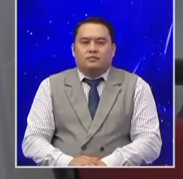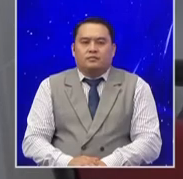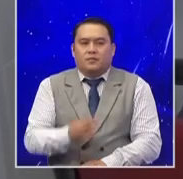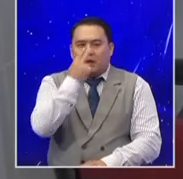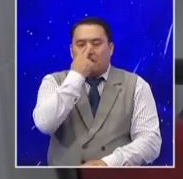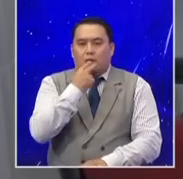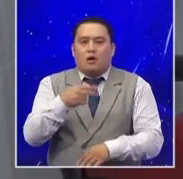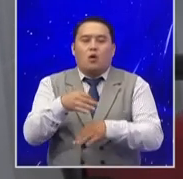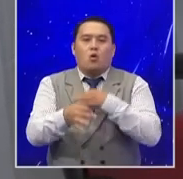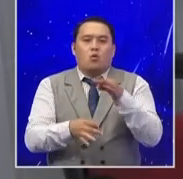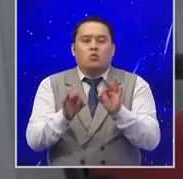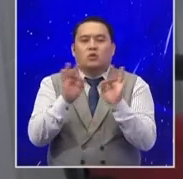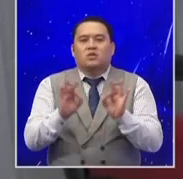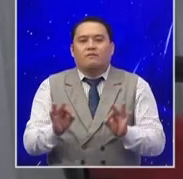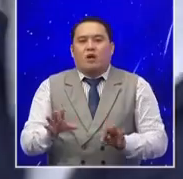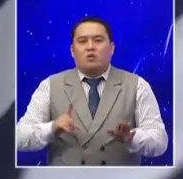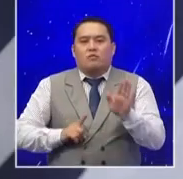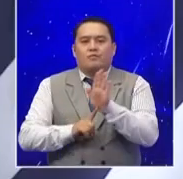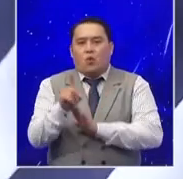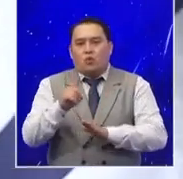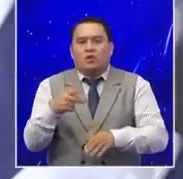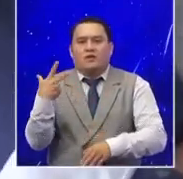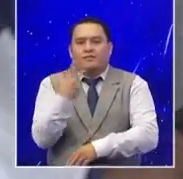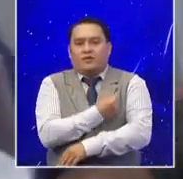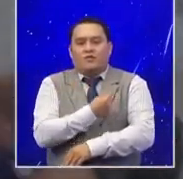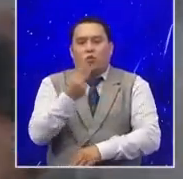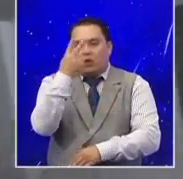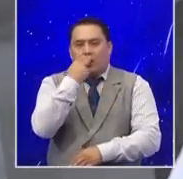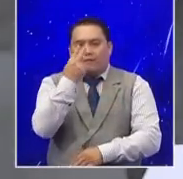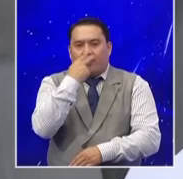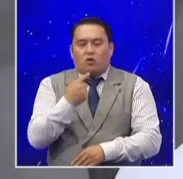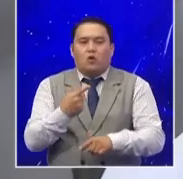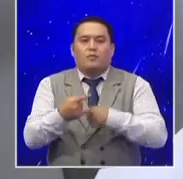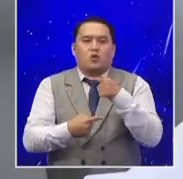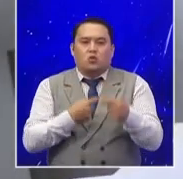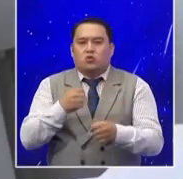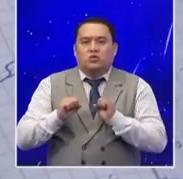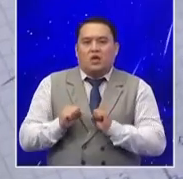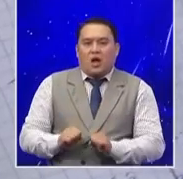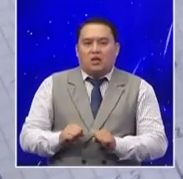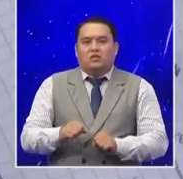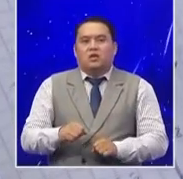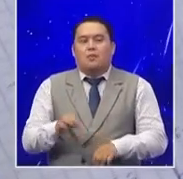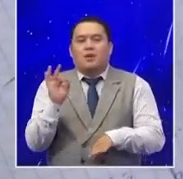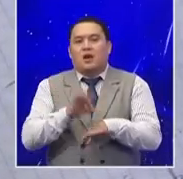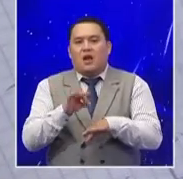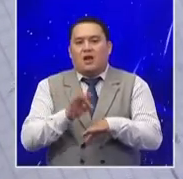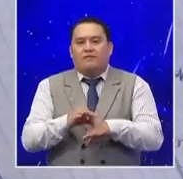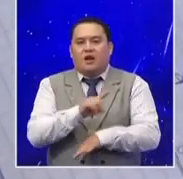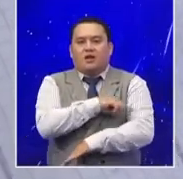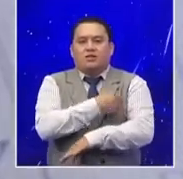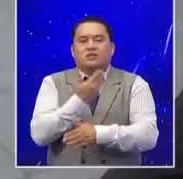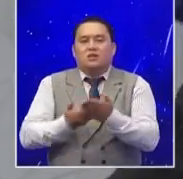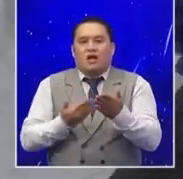Традиционно осень считается самым пиковым сезоном проявления инфекционных заболеваний. Чтобы в этот период защитить себя от нежелательной болезни, врачи